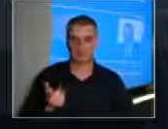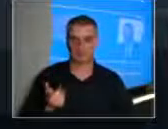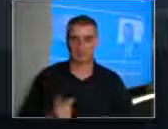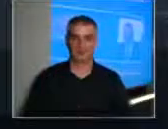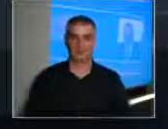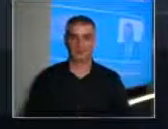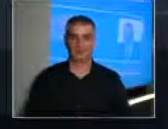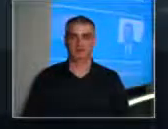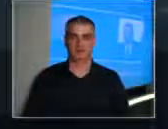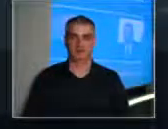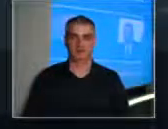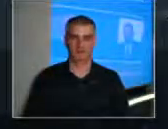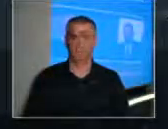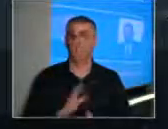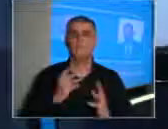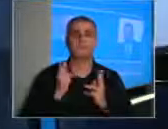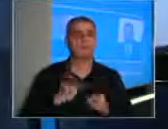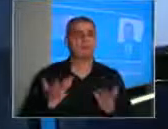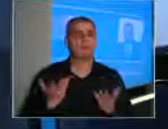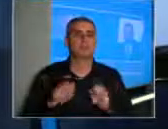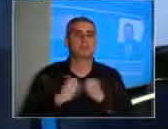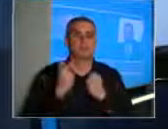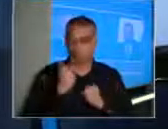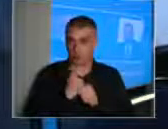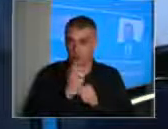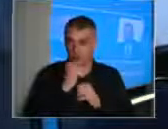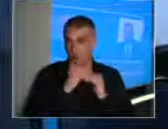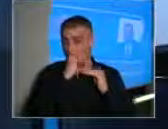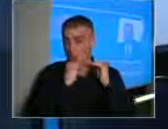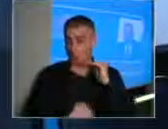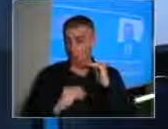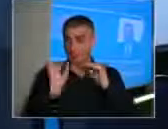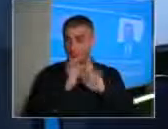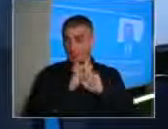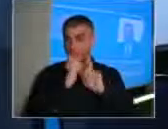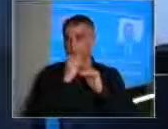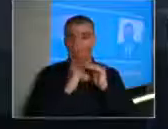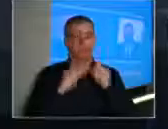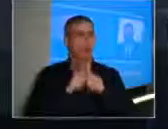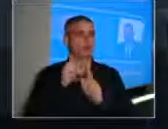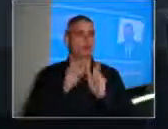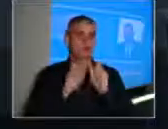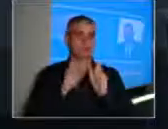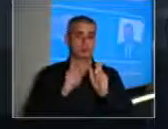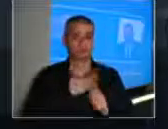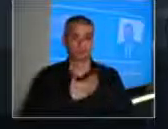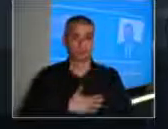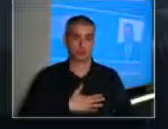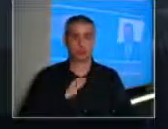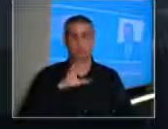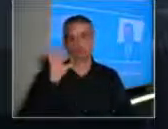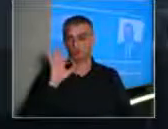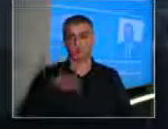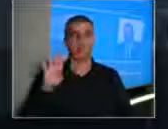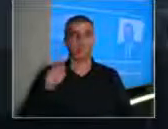המעשר. לא, מה הפוטנציאל הנזק שלו? הוא יכול להוריד אתכם מתחת לאחוז החסימה? תראי, אותה אוכלוסייה, כן, שרוצה גם את ש"ס